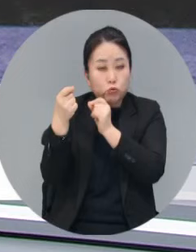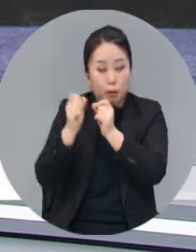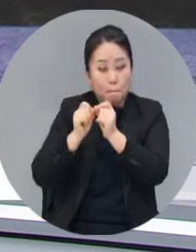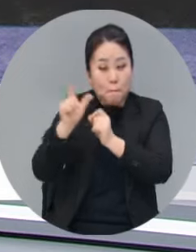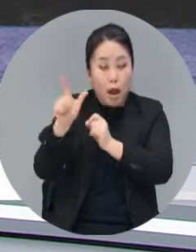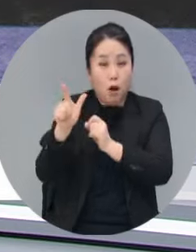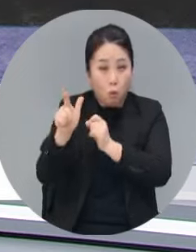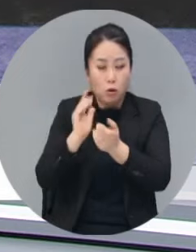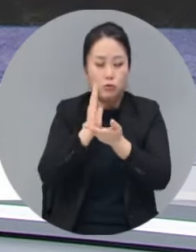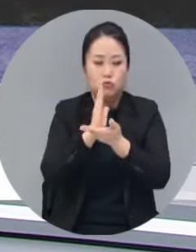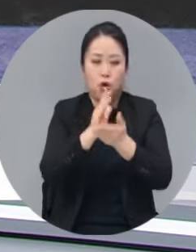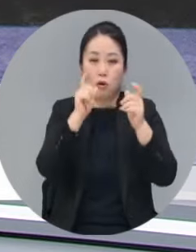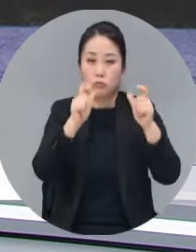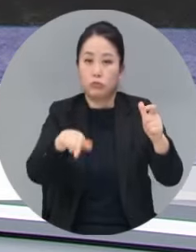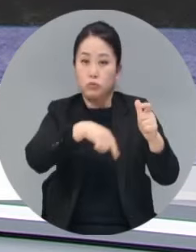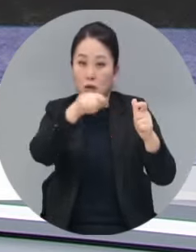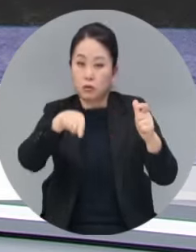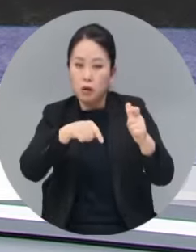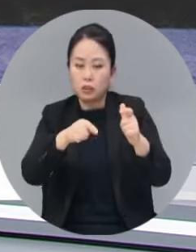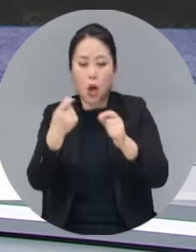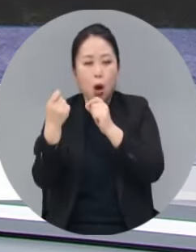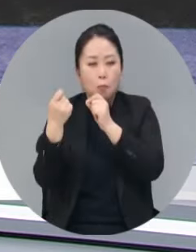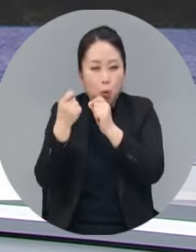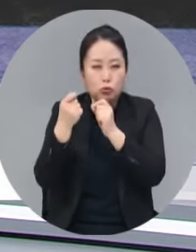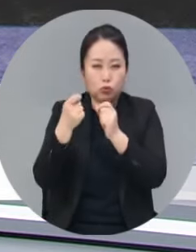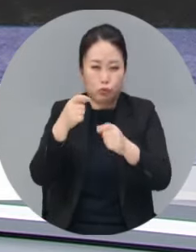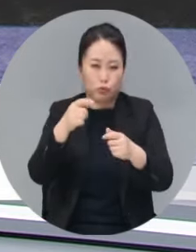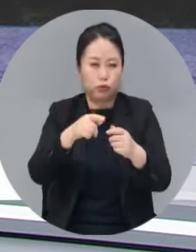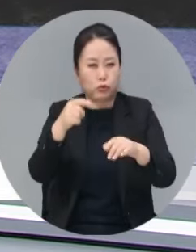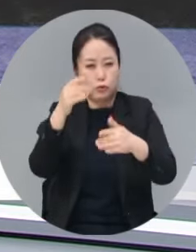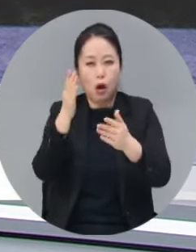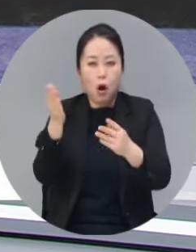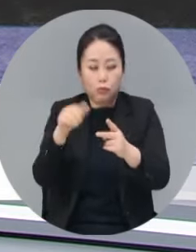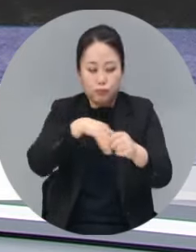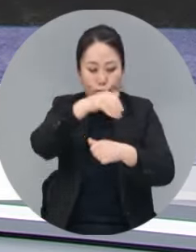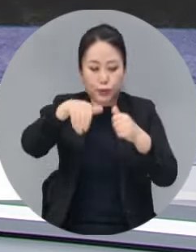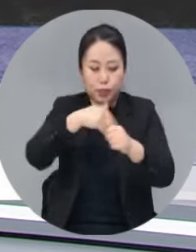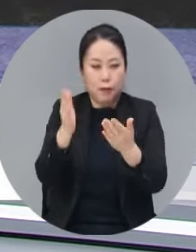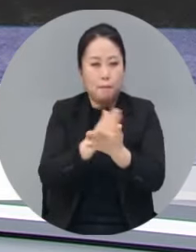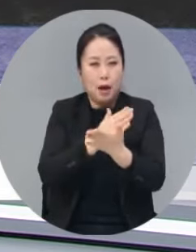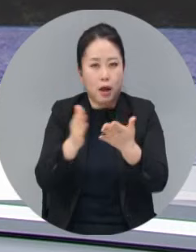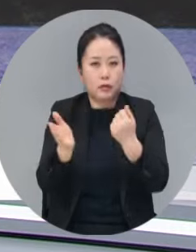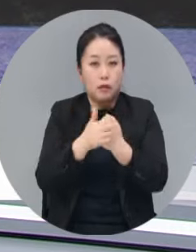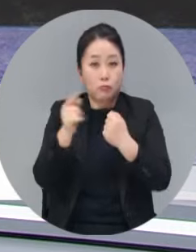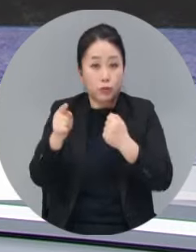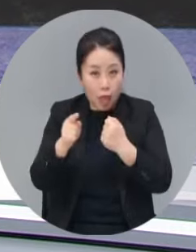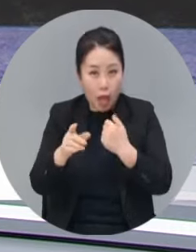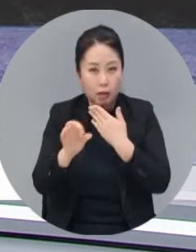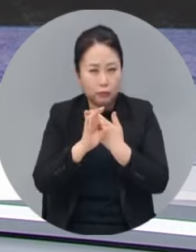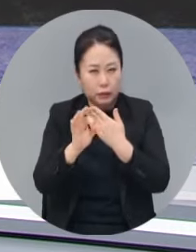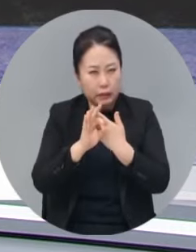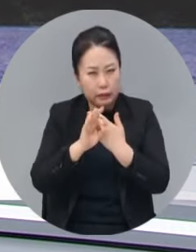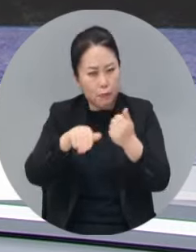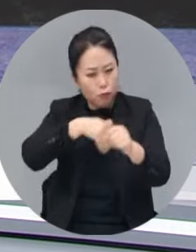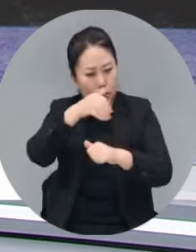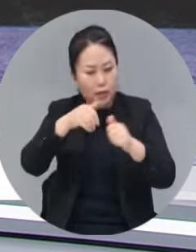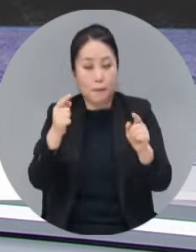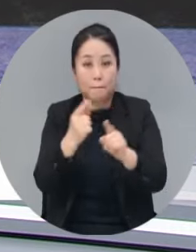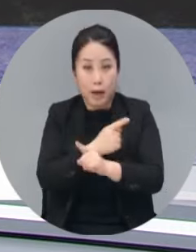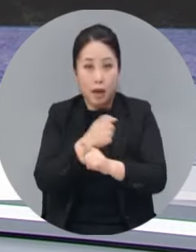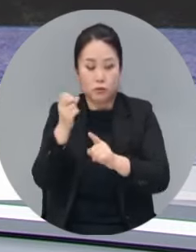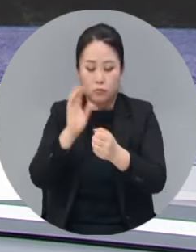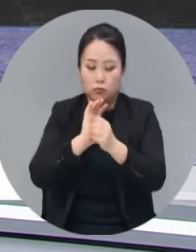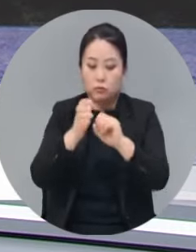불리는 수영구에선 보수 민심이 갈라지면서 가상판도가 달라졌습니다. 연제구에선 여야 후보 간